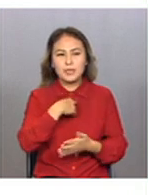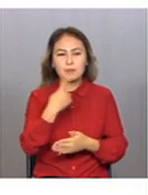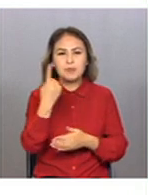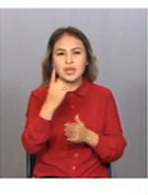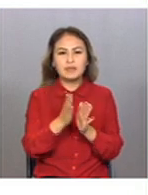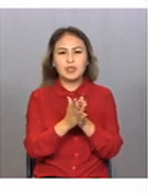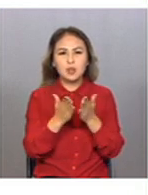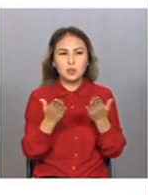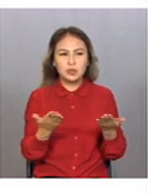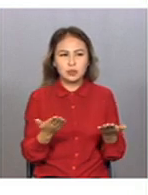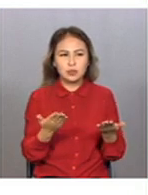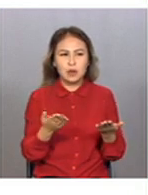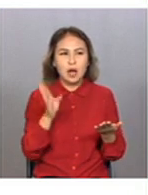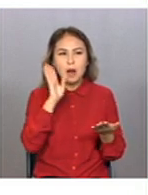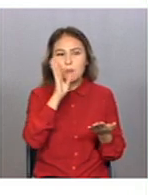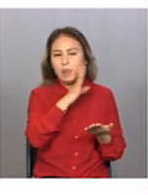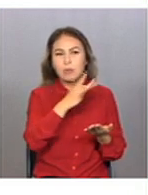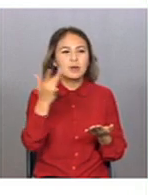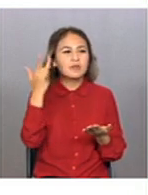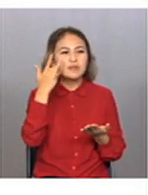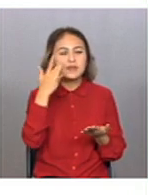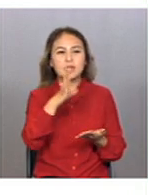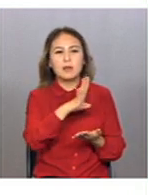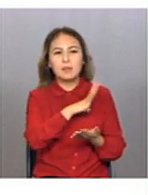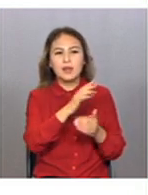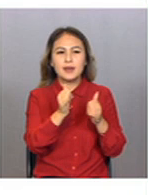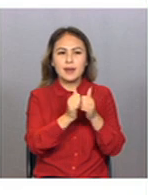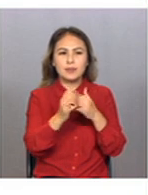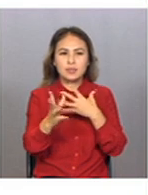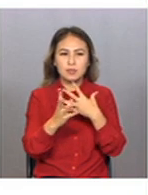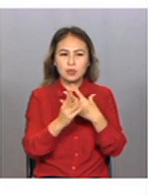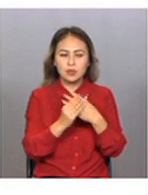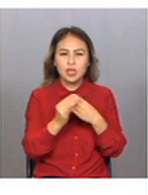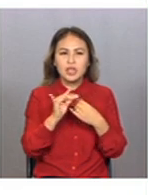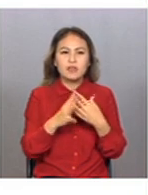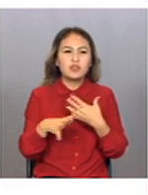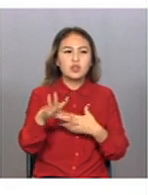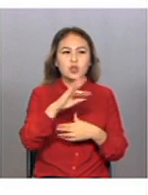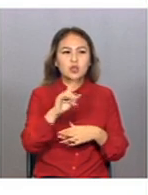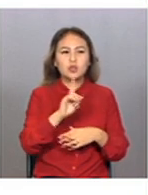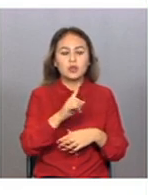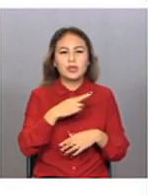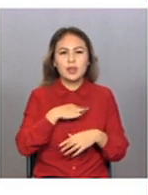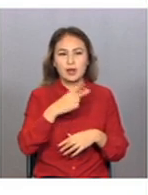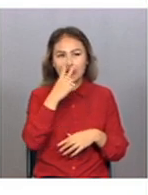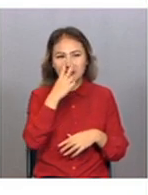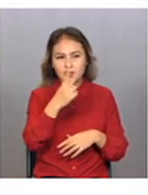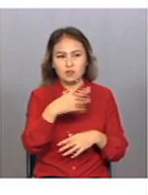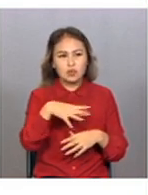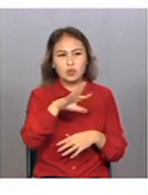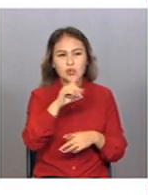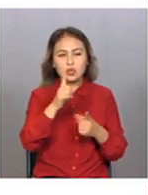мне первую книгу. Мама всегда была рядом со мной, и все, что я